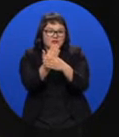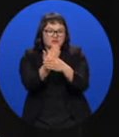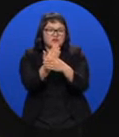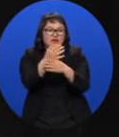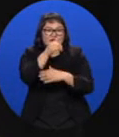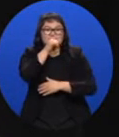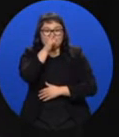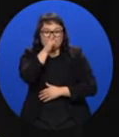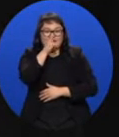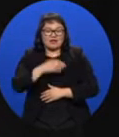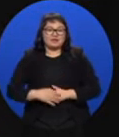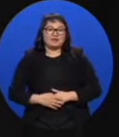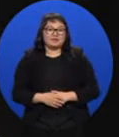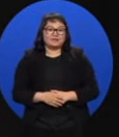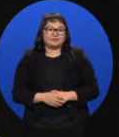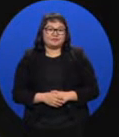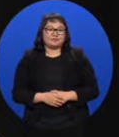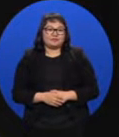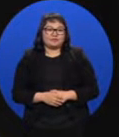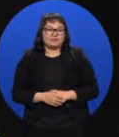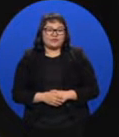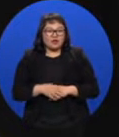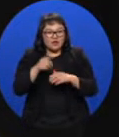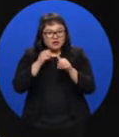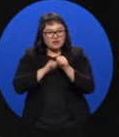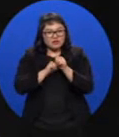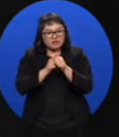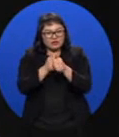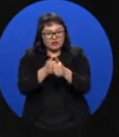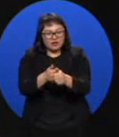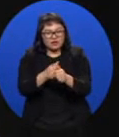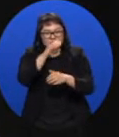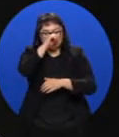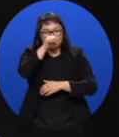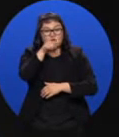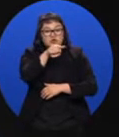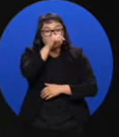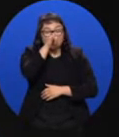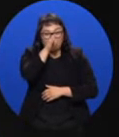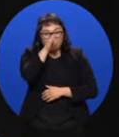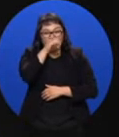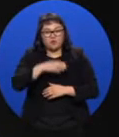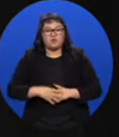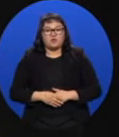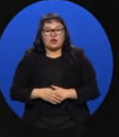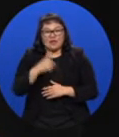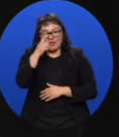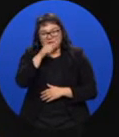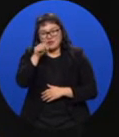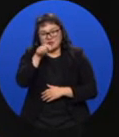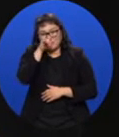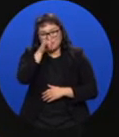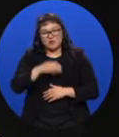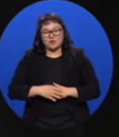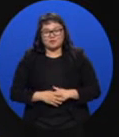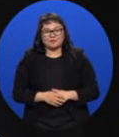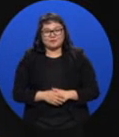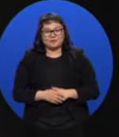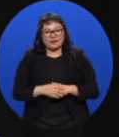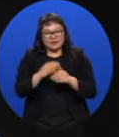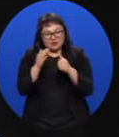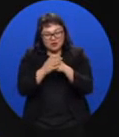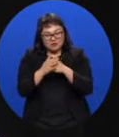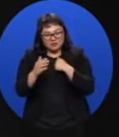가속화된 건 또 사실입니다만은 또 그에 따라서 또 좋은 점도 있고 나쁜 점도 있다고 봐집니다.